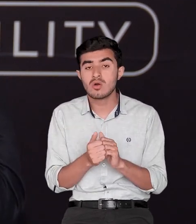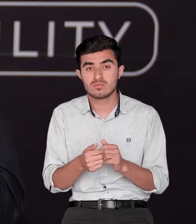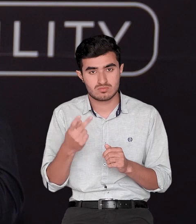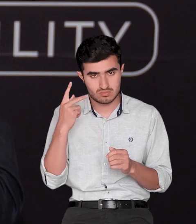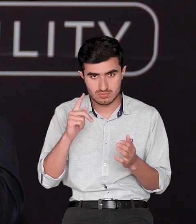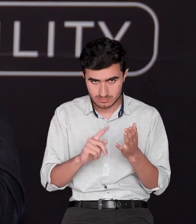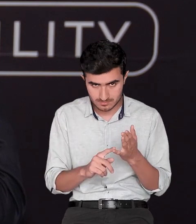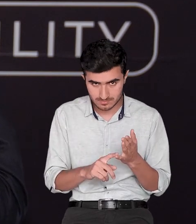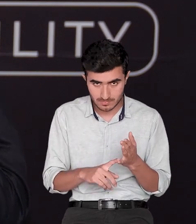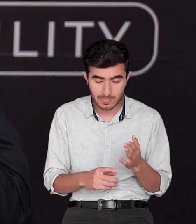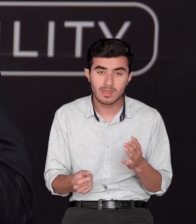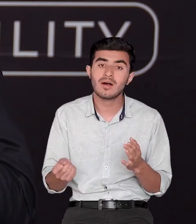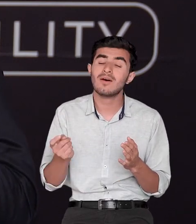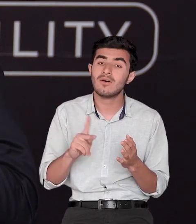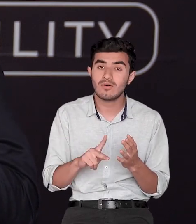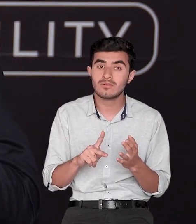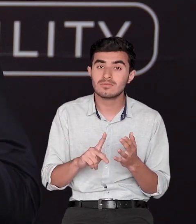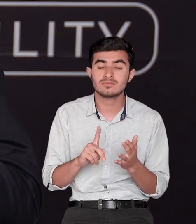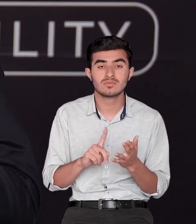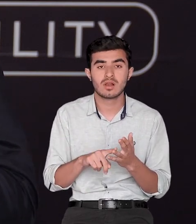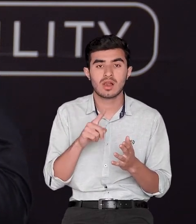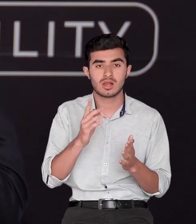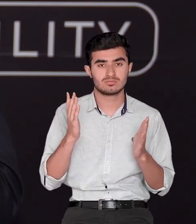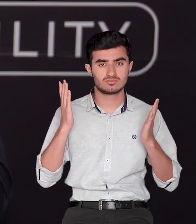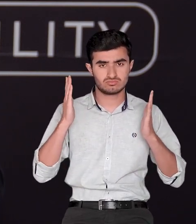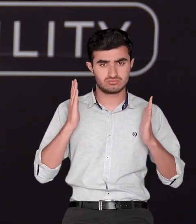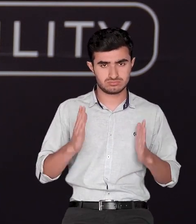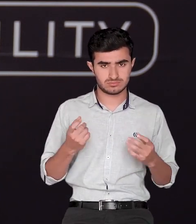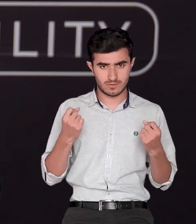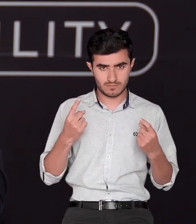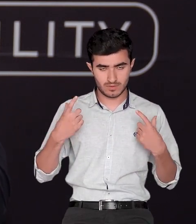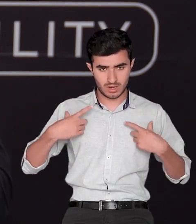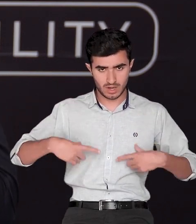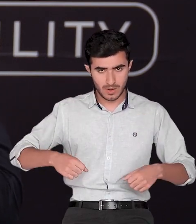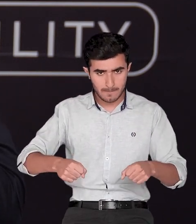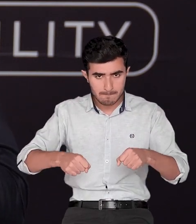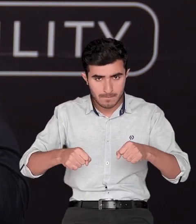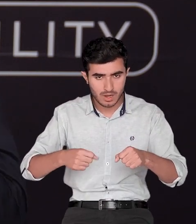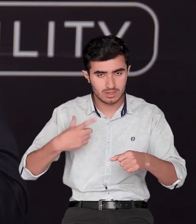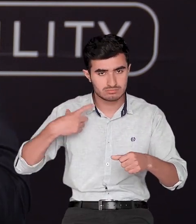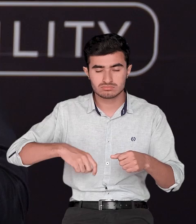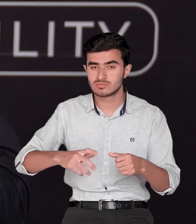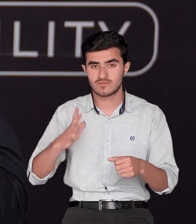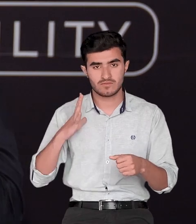अपना पोस्चर बनाना, और अपने आप को एम बनाना। आई मीन